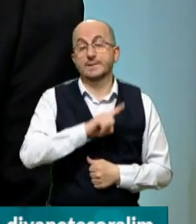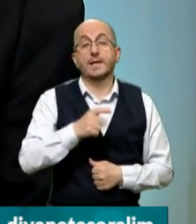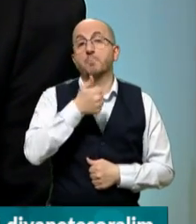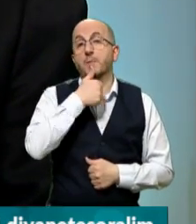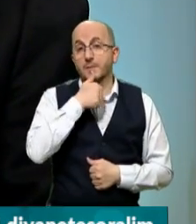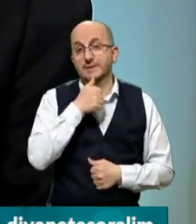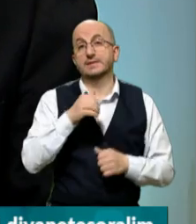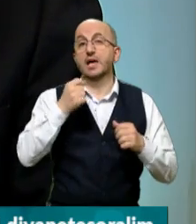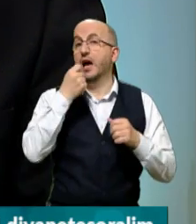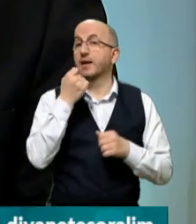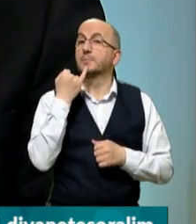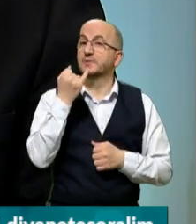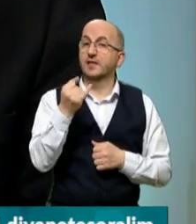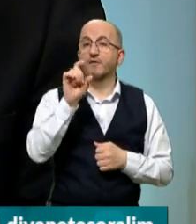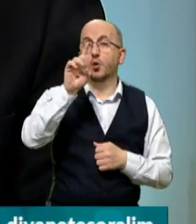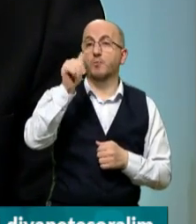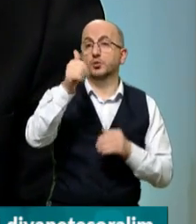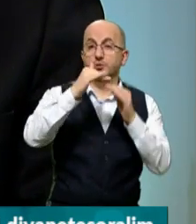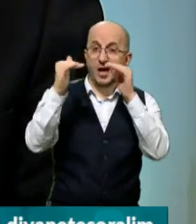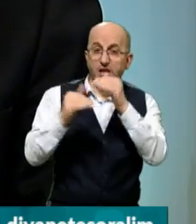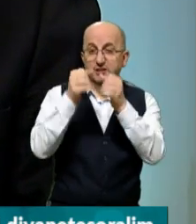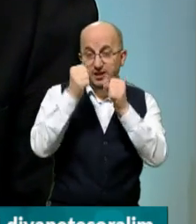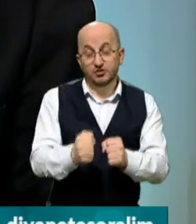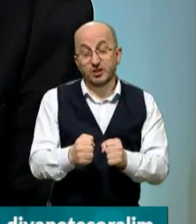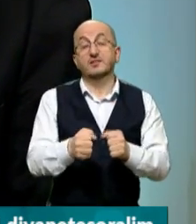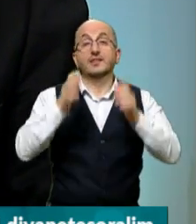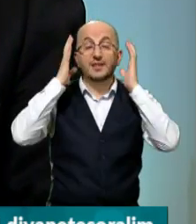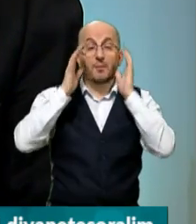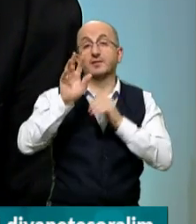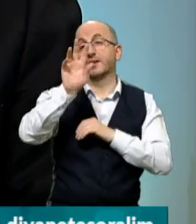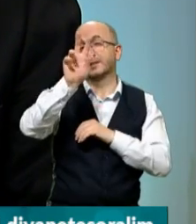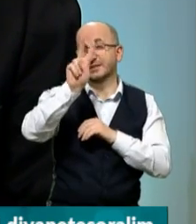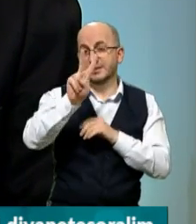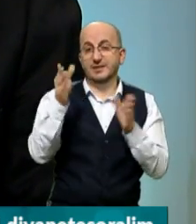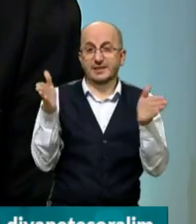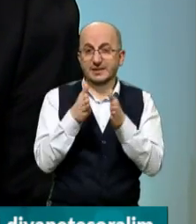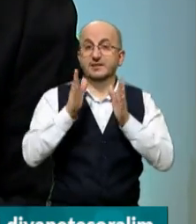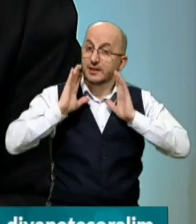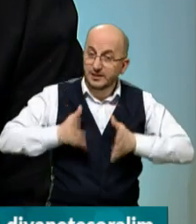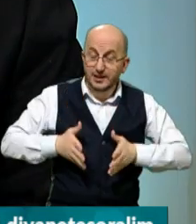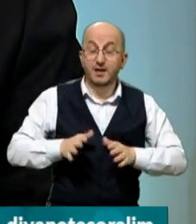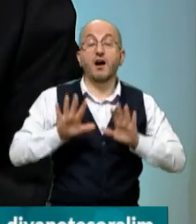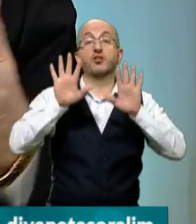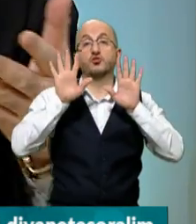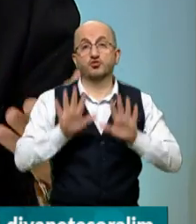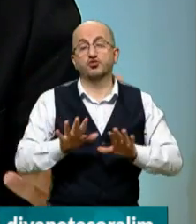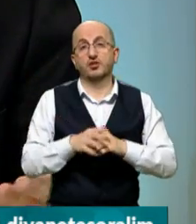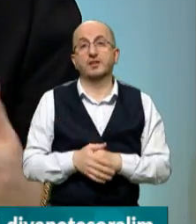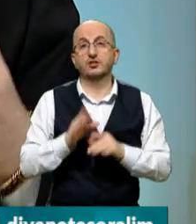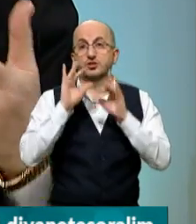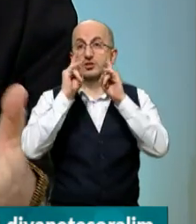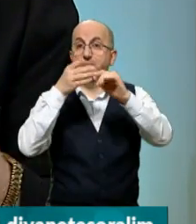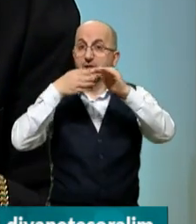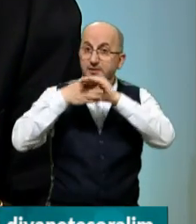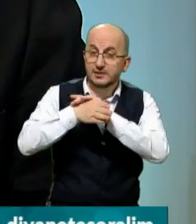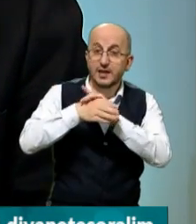sizin yanınızda 15 günden az kalacak ise seferi, o zaman seferidir. Namazlar ne yapar? Seferi kılar. Ancak camiye gidip